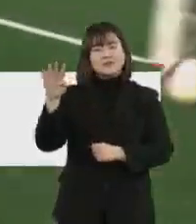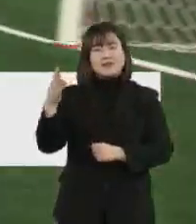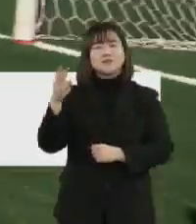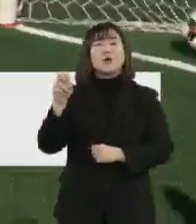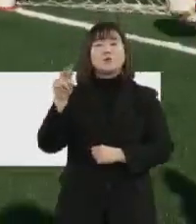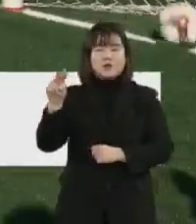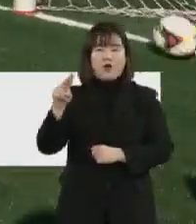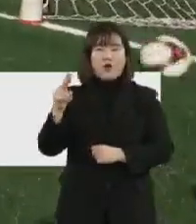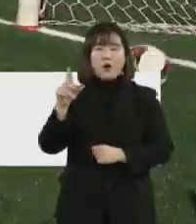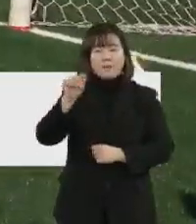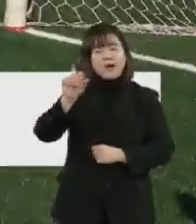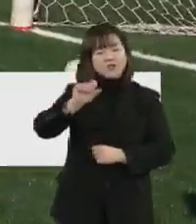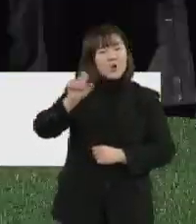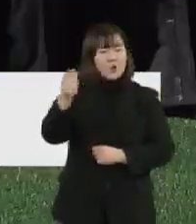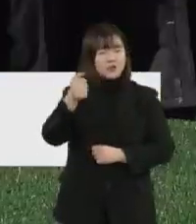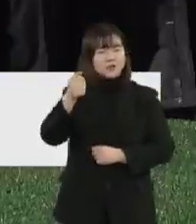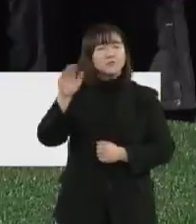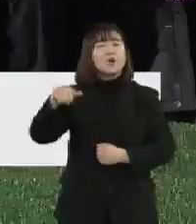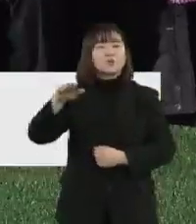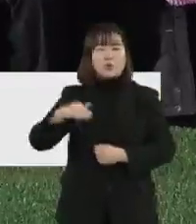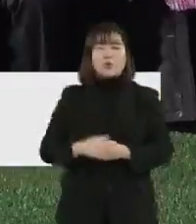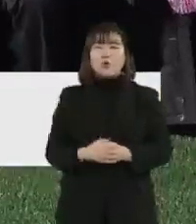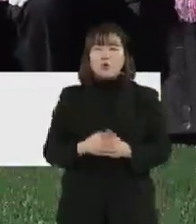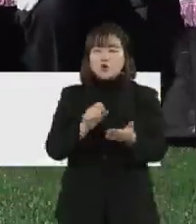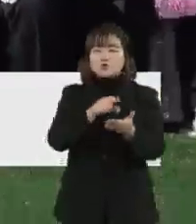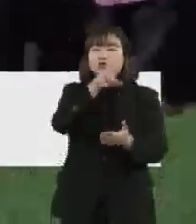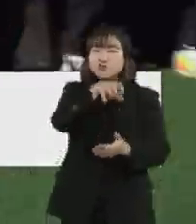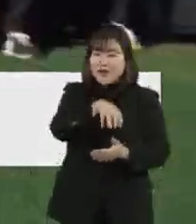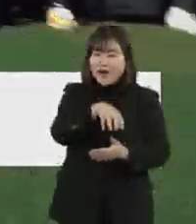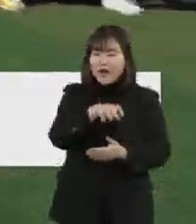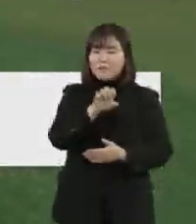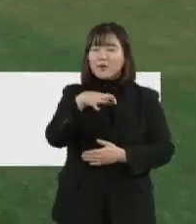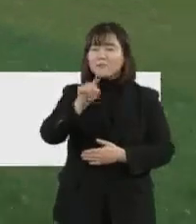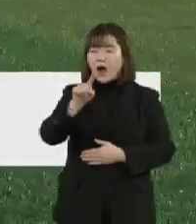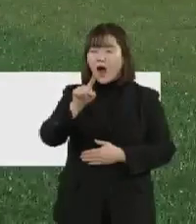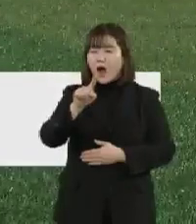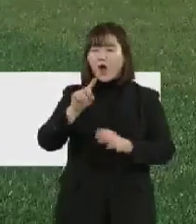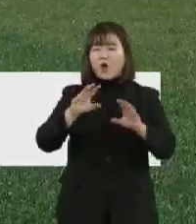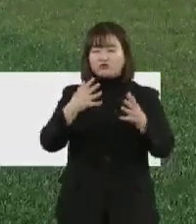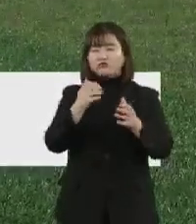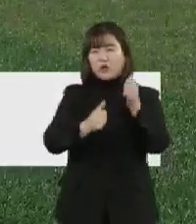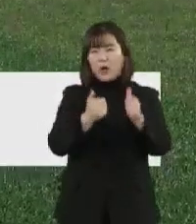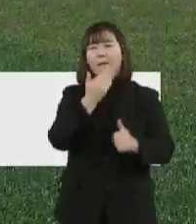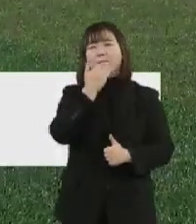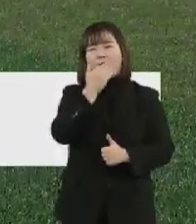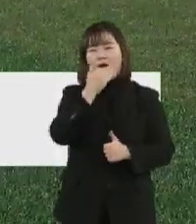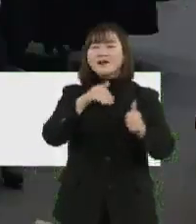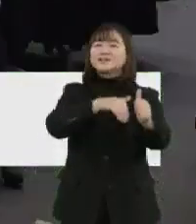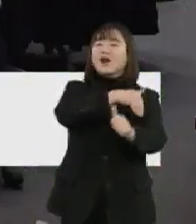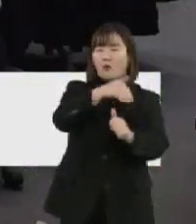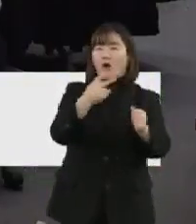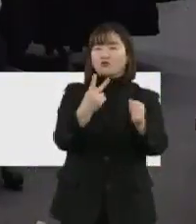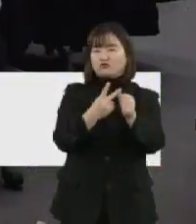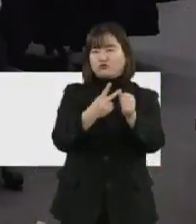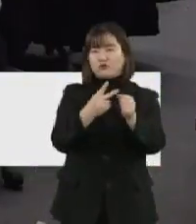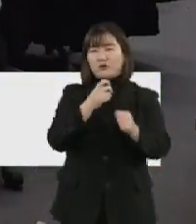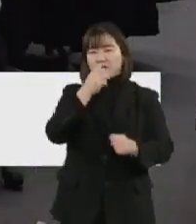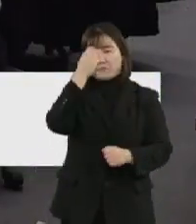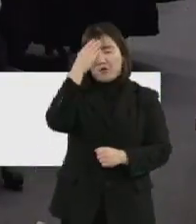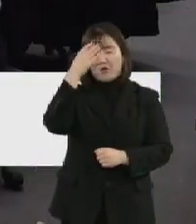제곱미터 등 만촌 50 제곱미터 로 축구장 의 경우 피파 로부터 국제 경제를 채울 수 있는 투스타 인증을